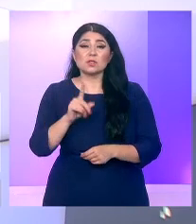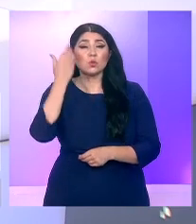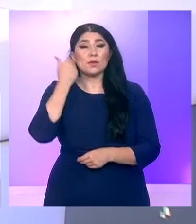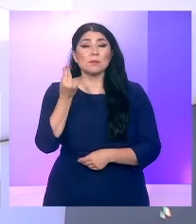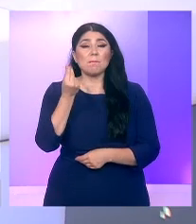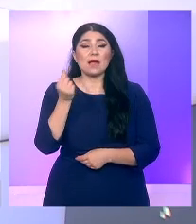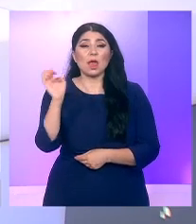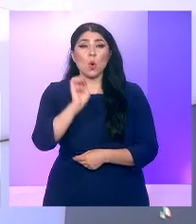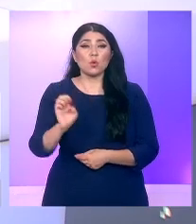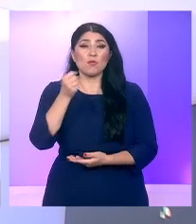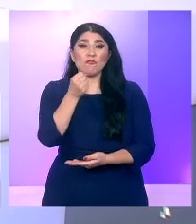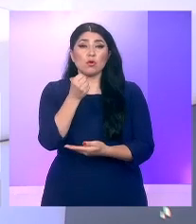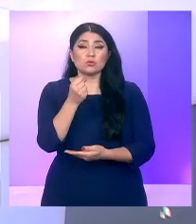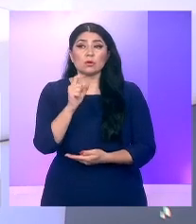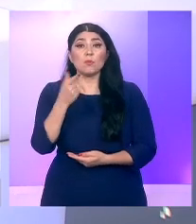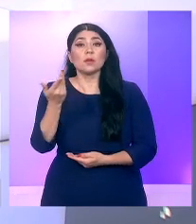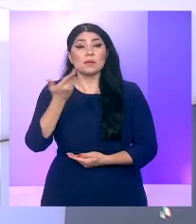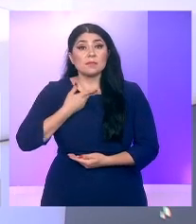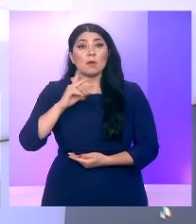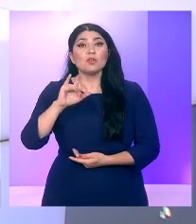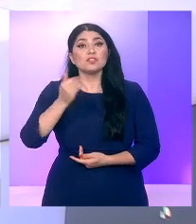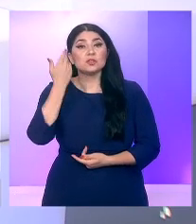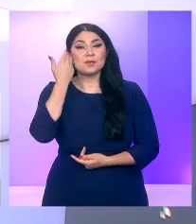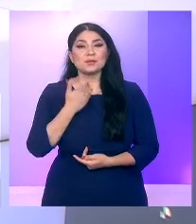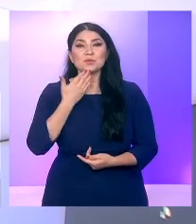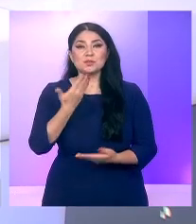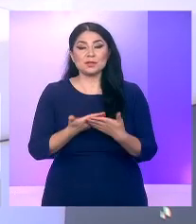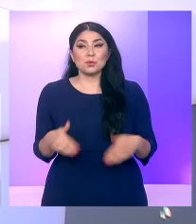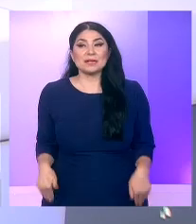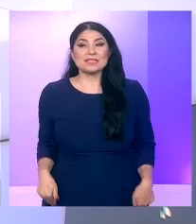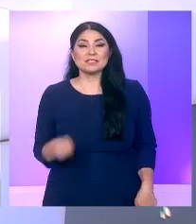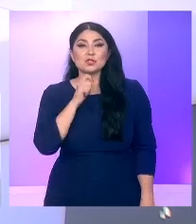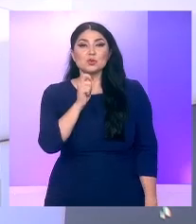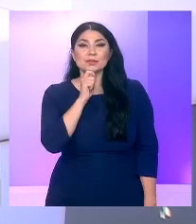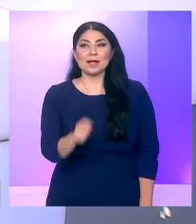europene, banii europeni, pentru că aceia pot veni, dar pot fi și pierduți. Mulțumesc tare mult pentru prezența în jurnal.